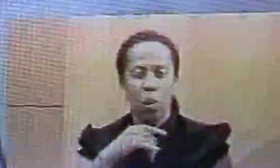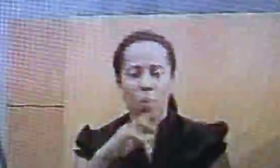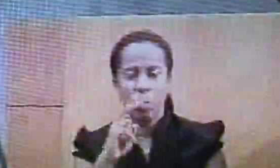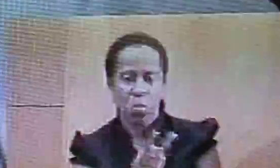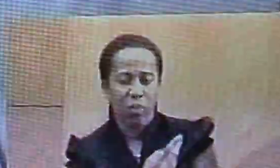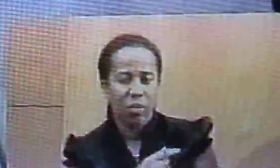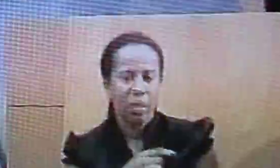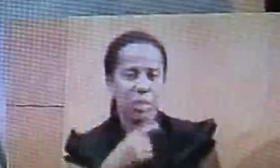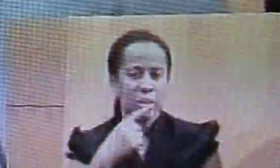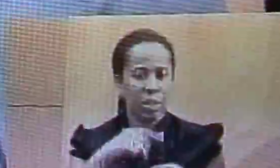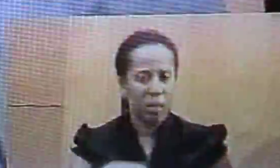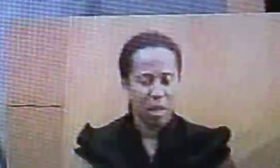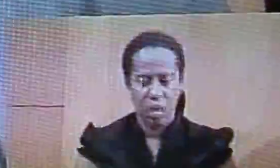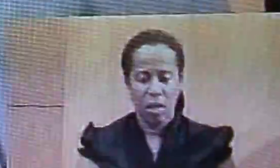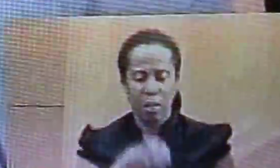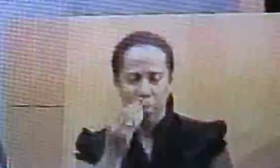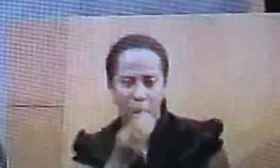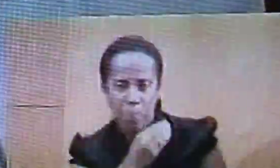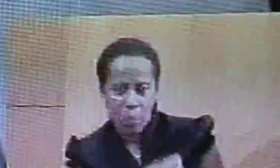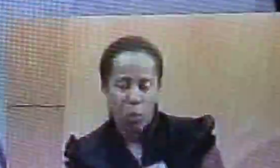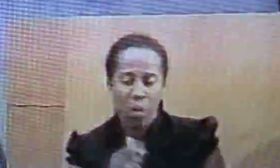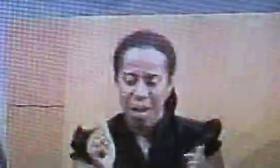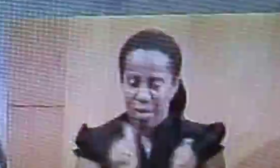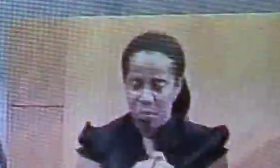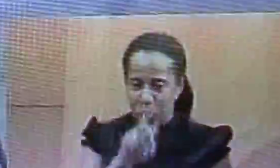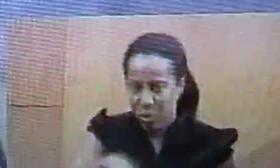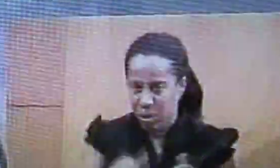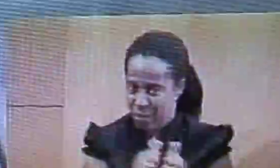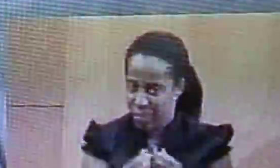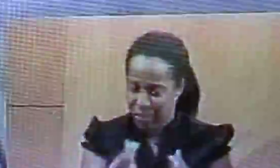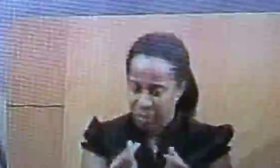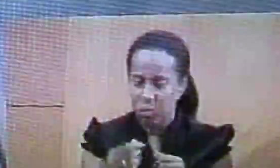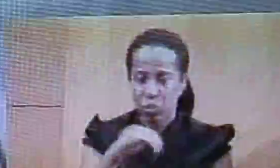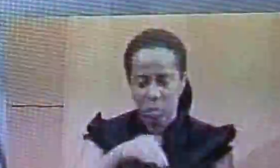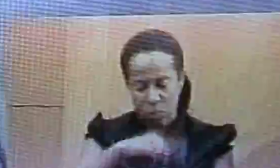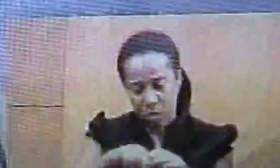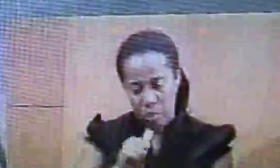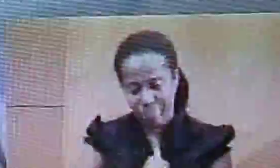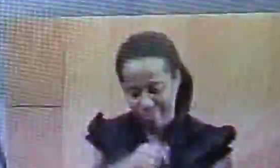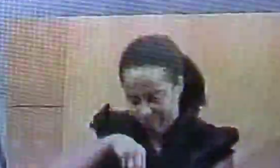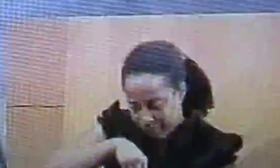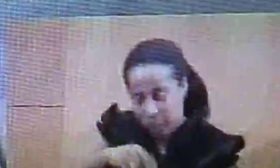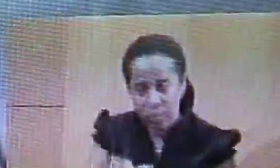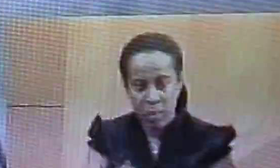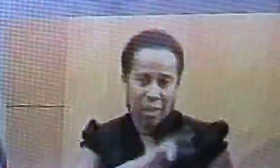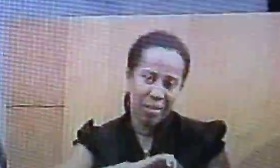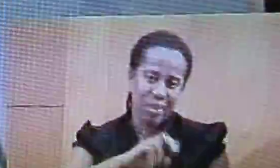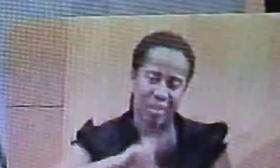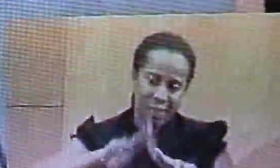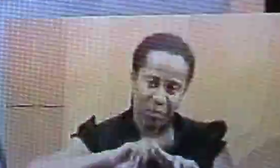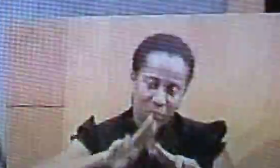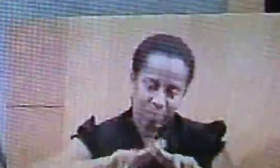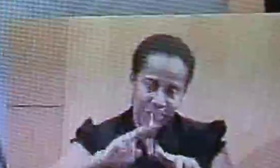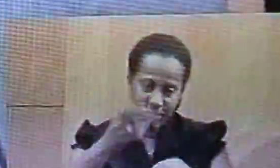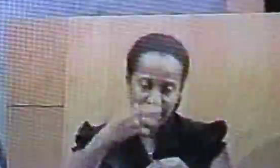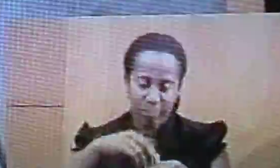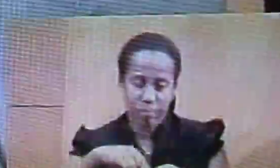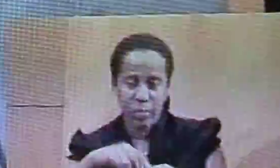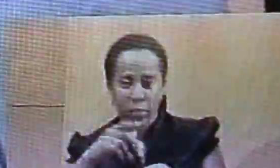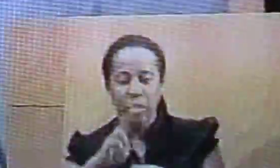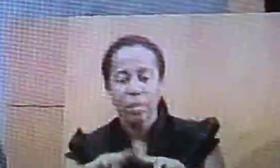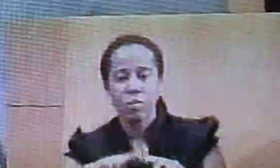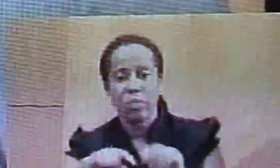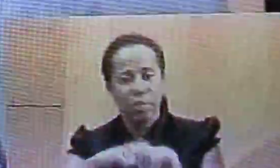qu'il a fallu, sur les fonds propres régionaux, entamer un travail de réhabilitation qui d'ailleurs n'est pas terminé. Alors il a dit,